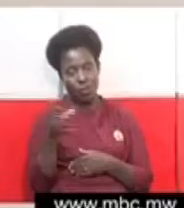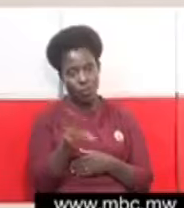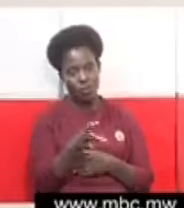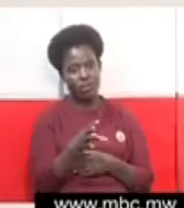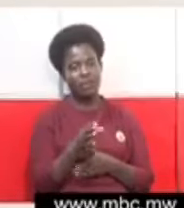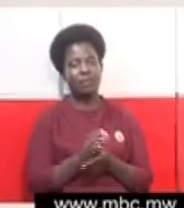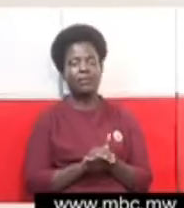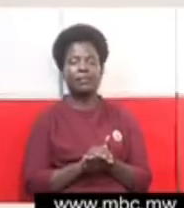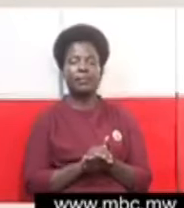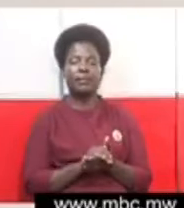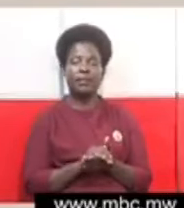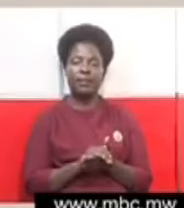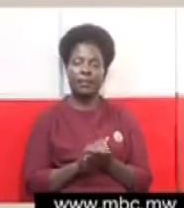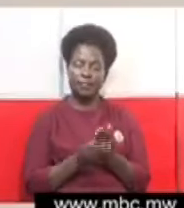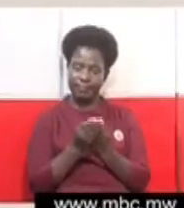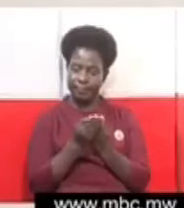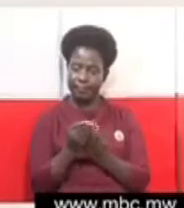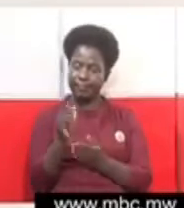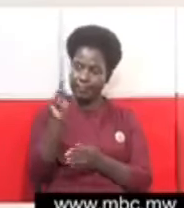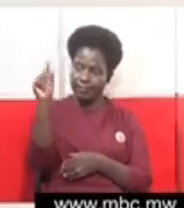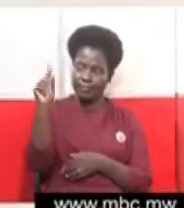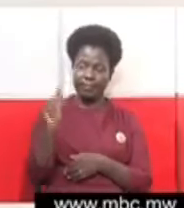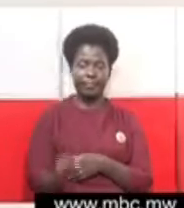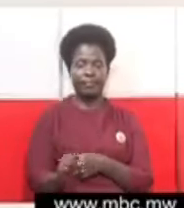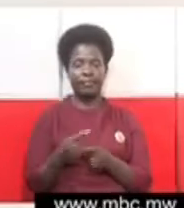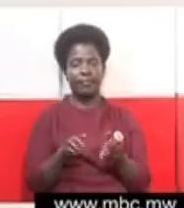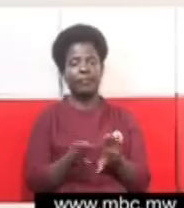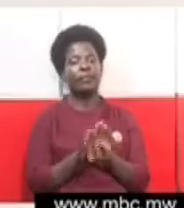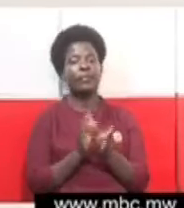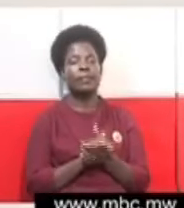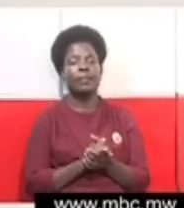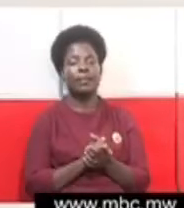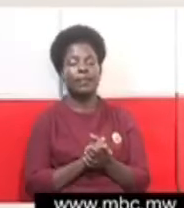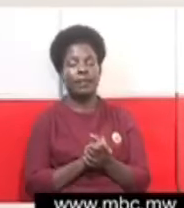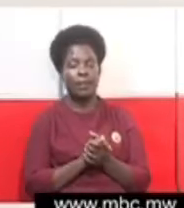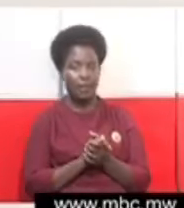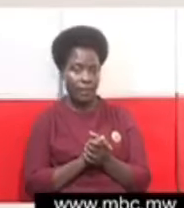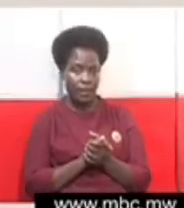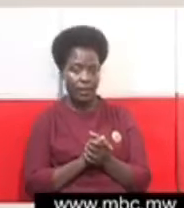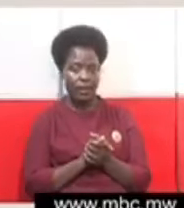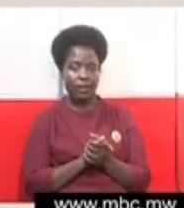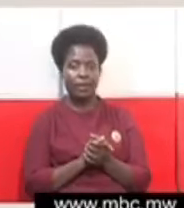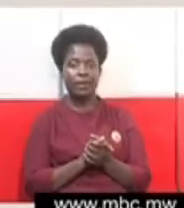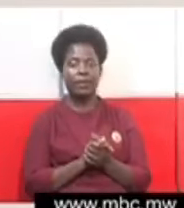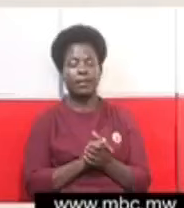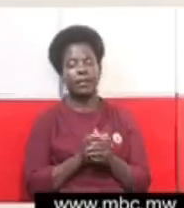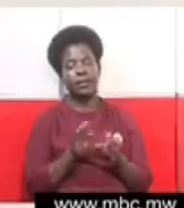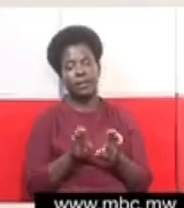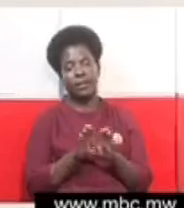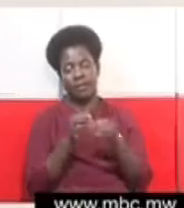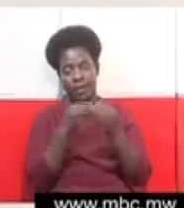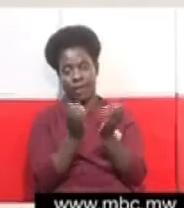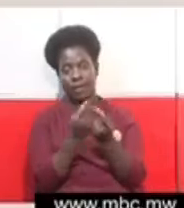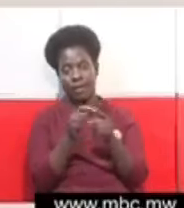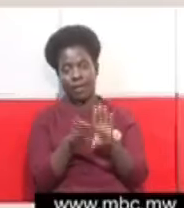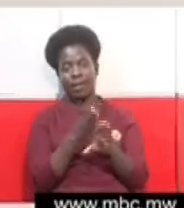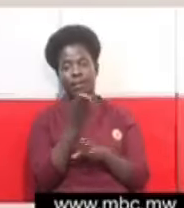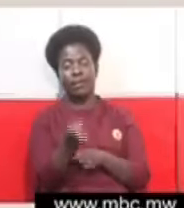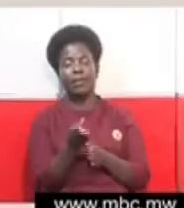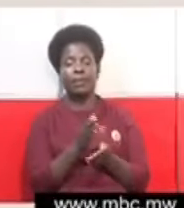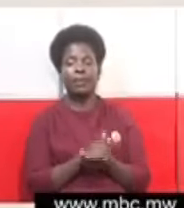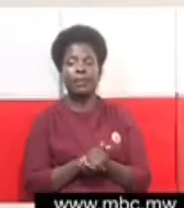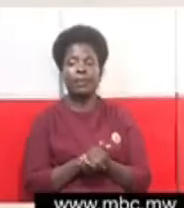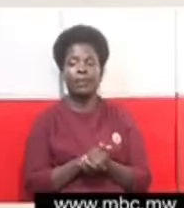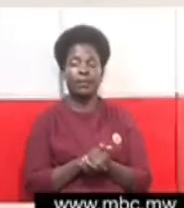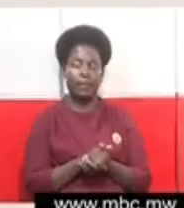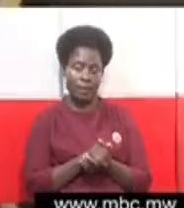kuchaja mochipa. Maso saku mati ndirapo pindu lina ilose mgawalo kuti iwo ndi kampani kuti kwenye